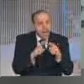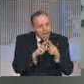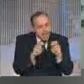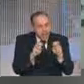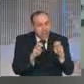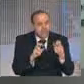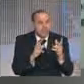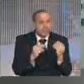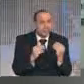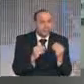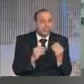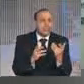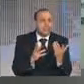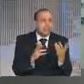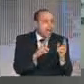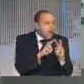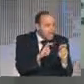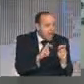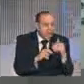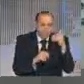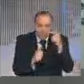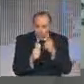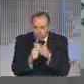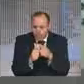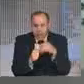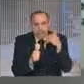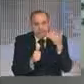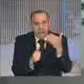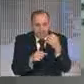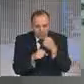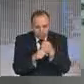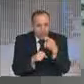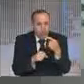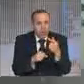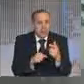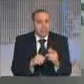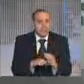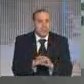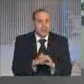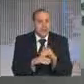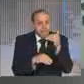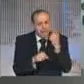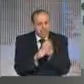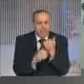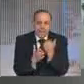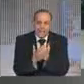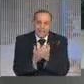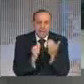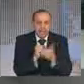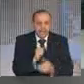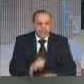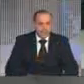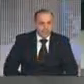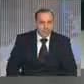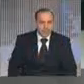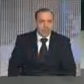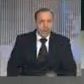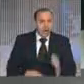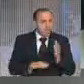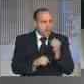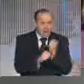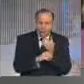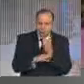وذلك لتثمين نتائج البحوث في المرحله اولى محد مناطق قحله في اطار بعث مشاريع اقتصاديه فلاحيه مشاريع جاهزه